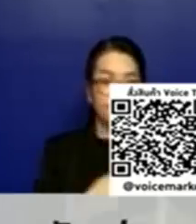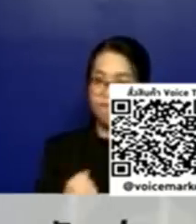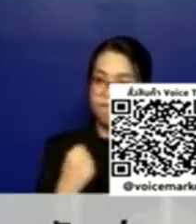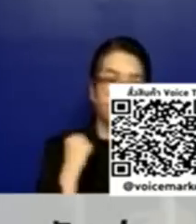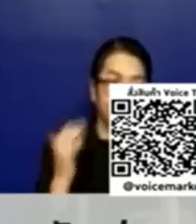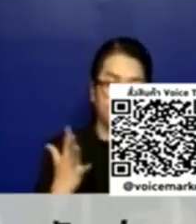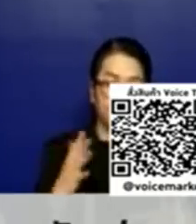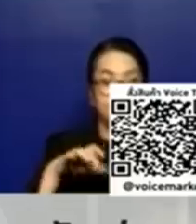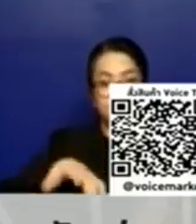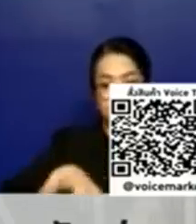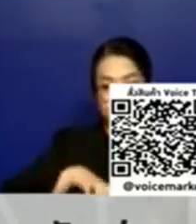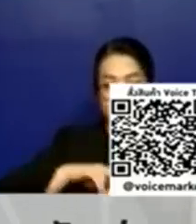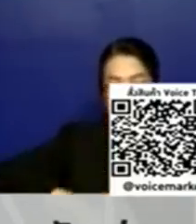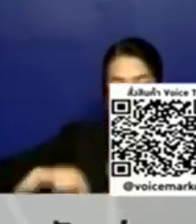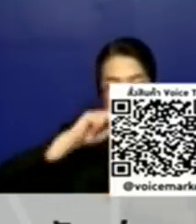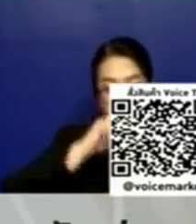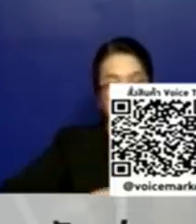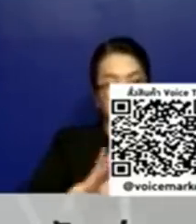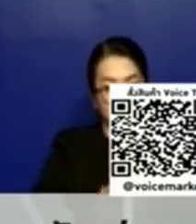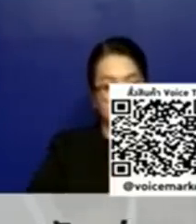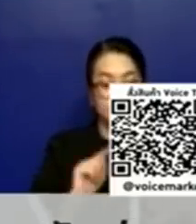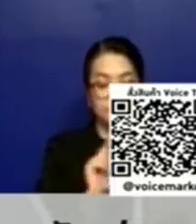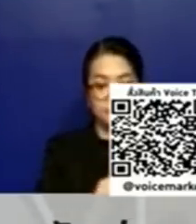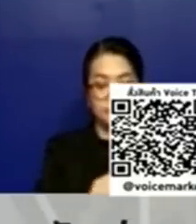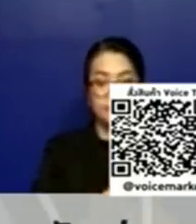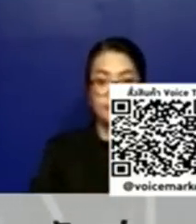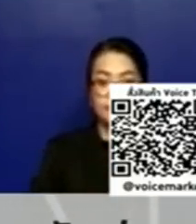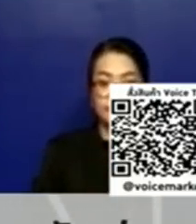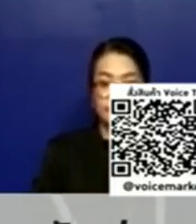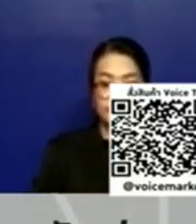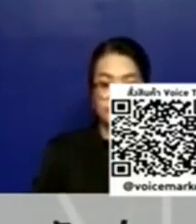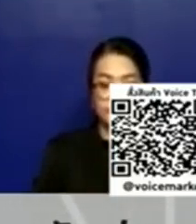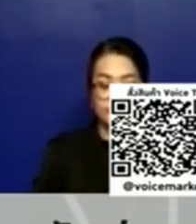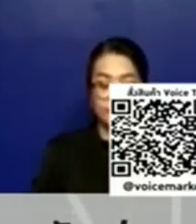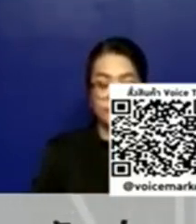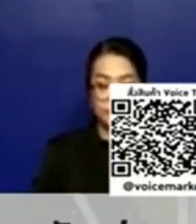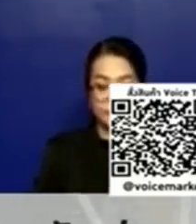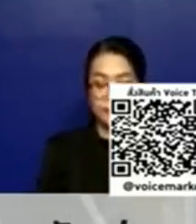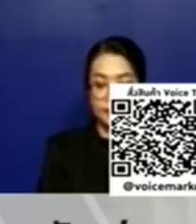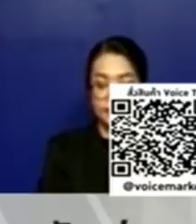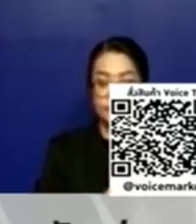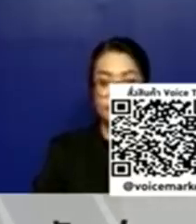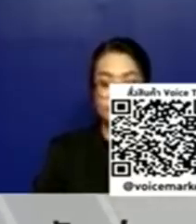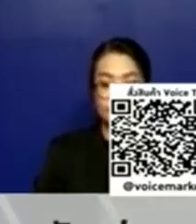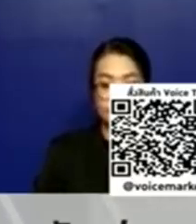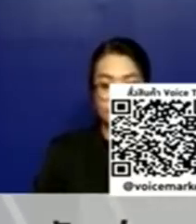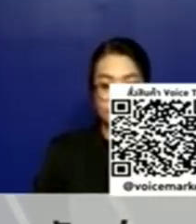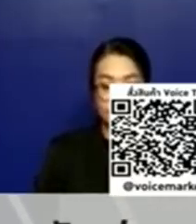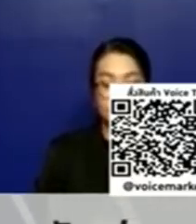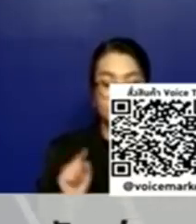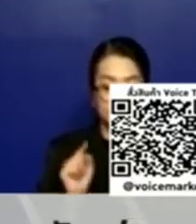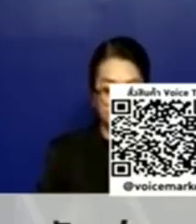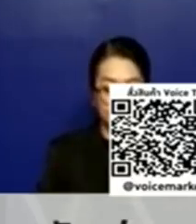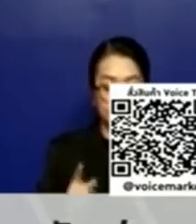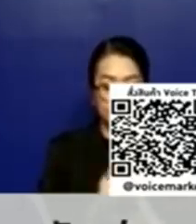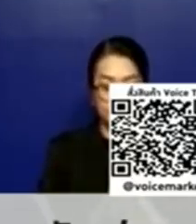ถอะครับ ใช่ แต่ว่าโดยภาพรวมจริงๆมันเป็นอย่างนั้นนะนายกเนี่ยไม่เห็นหัวประชาชนคุณต